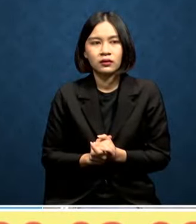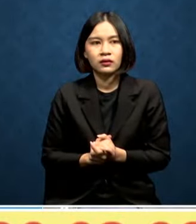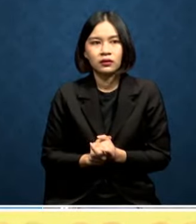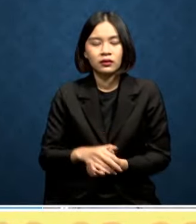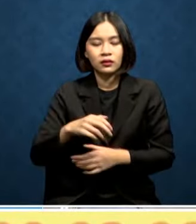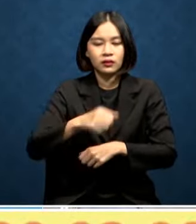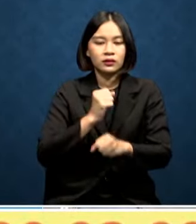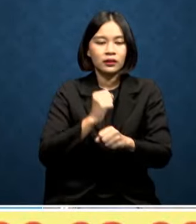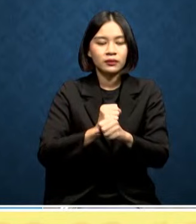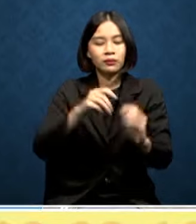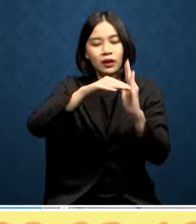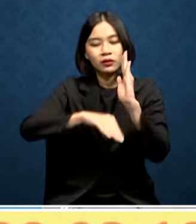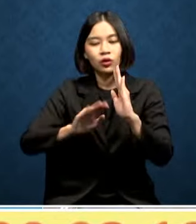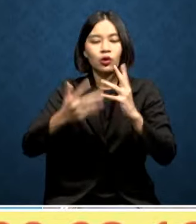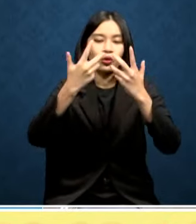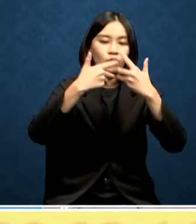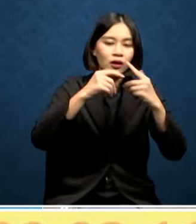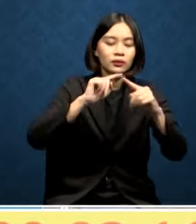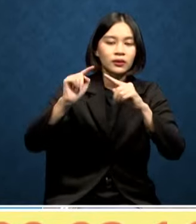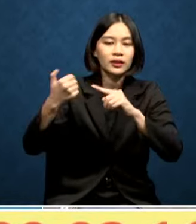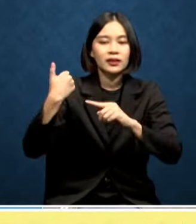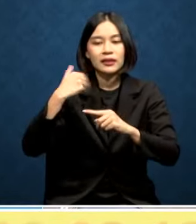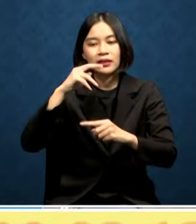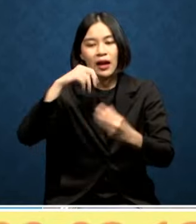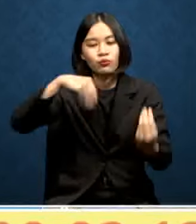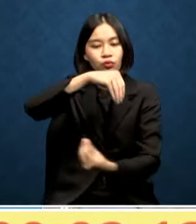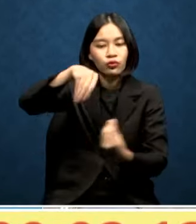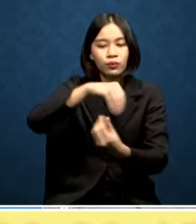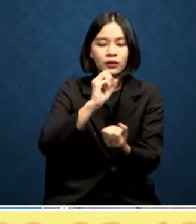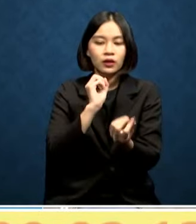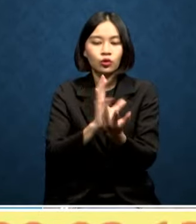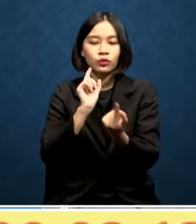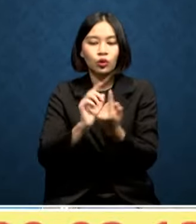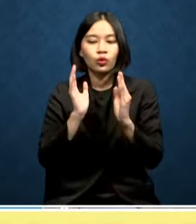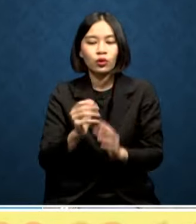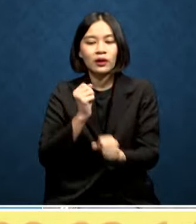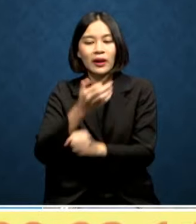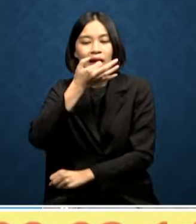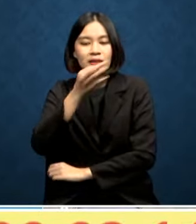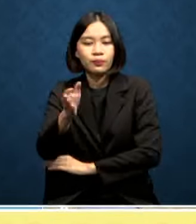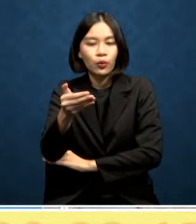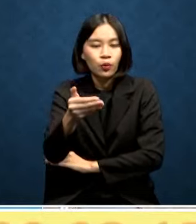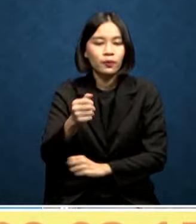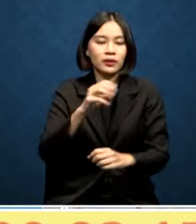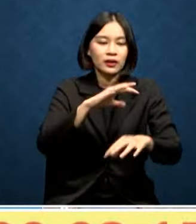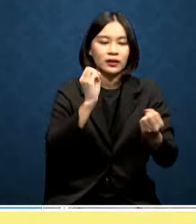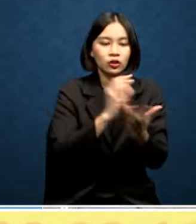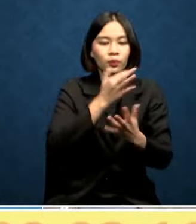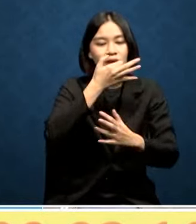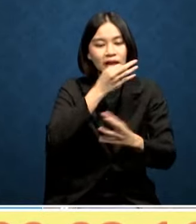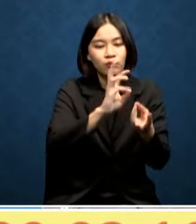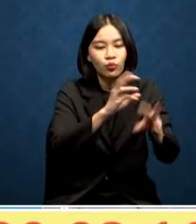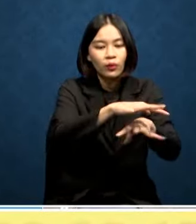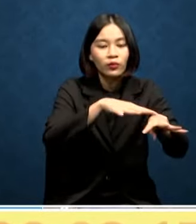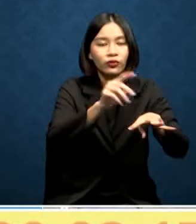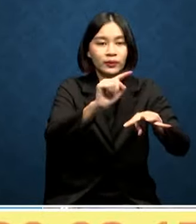ปฏิบัติการของโรงงานเนี่ยไม่ว่าจะเป็นน้ำอุ่นจะกระทบต่อชาวประมงจะกระทบต่อนาเกลือขนาดไหนเพราะทุก